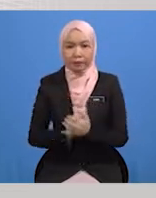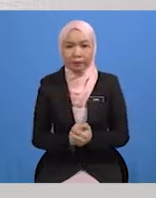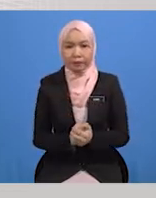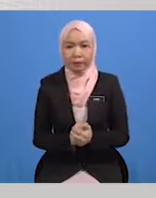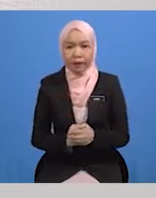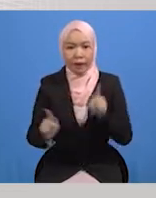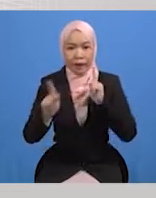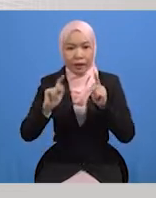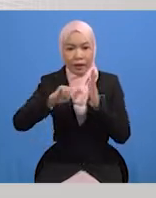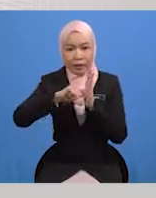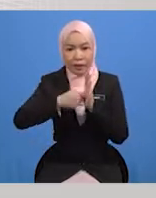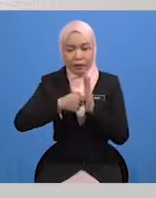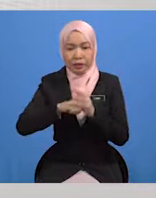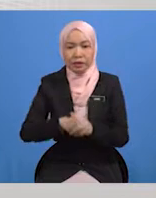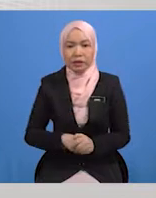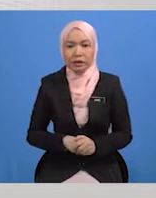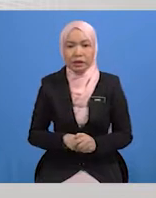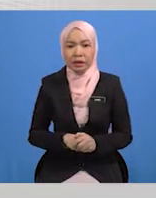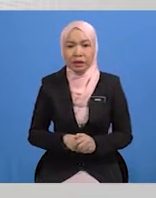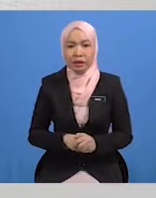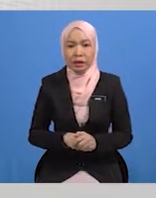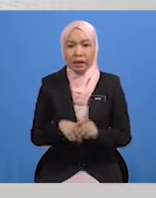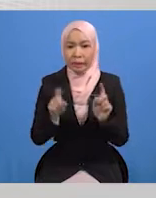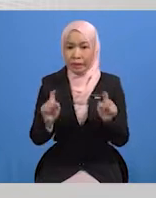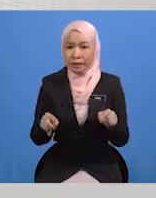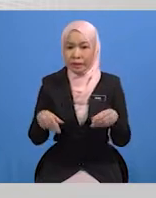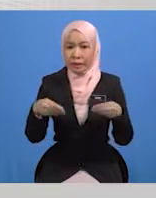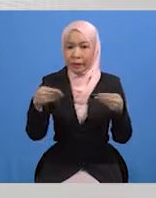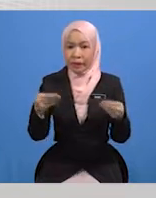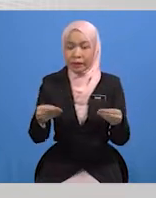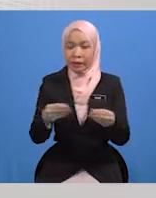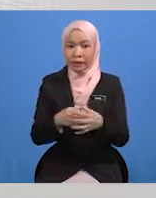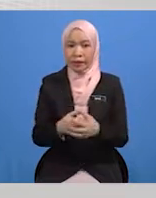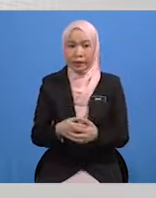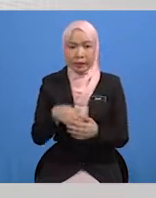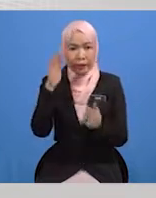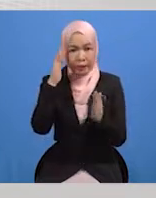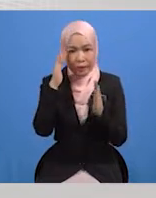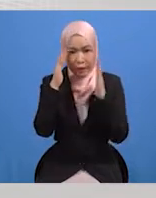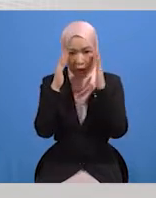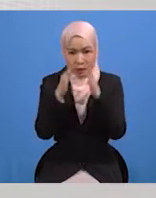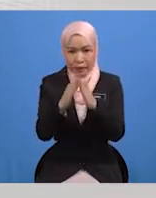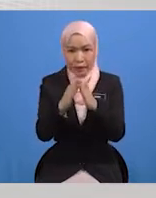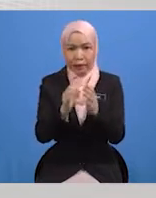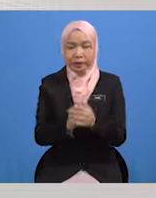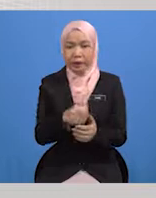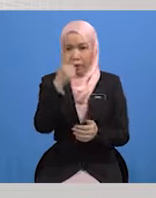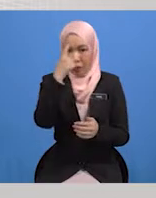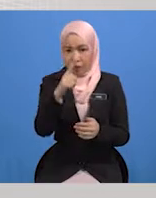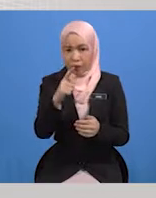Kata kunci nilaikan perlu diberi perhatian supaya anda menjawab dengan betul dan